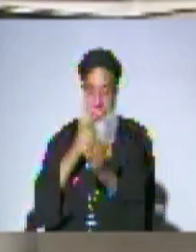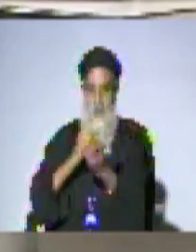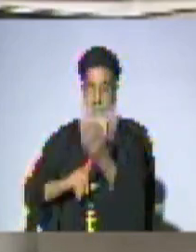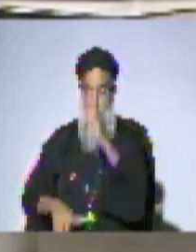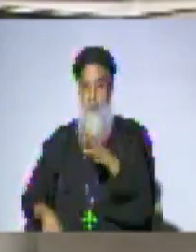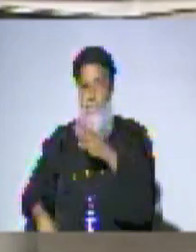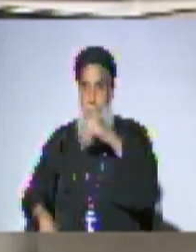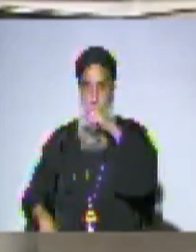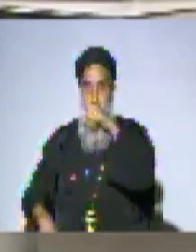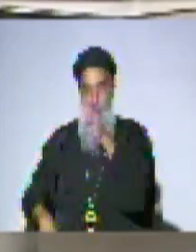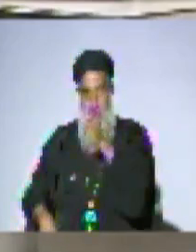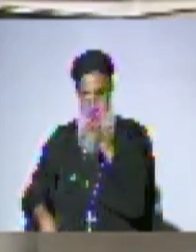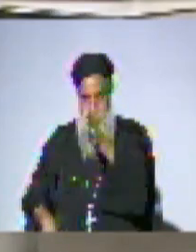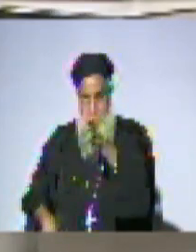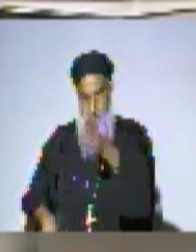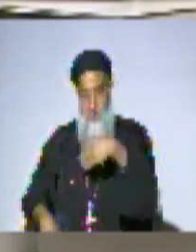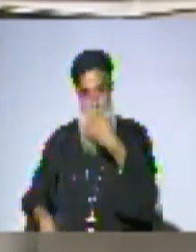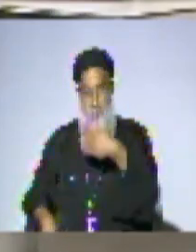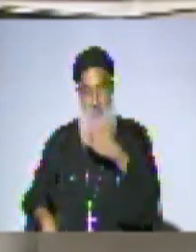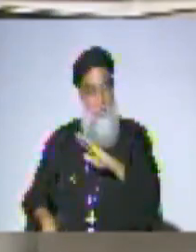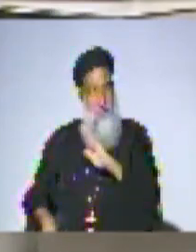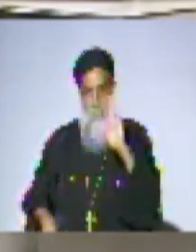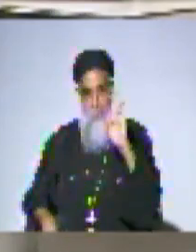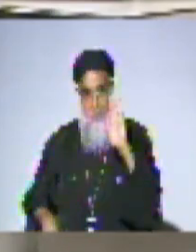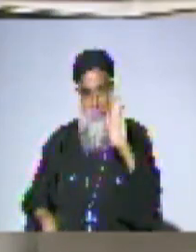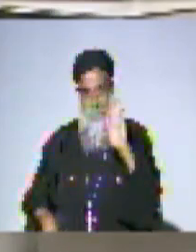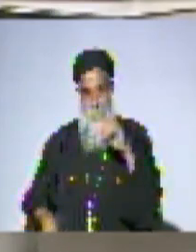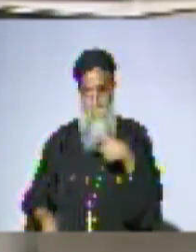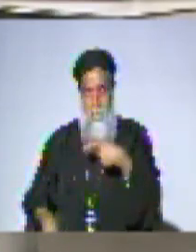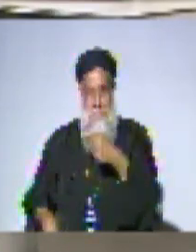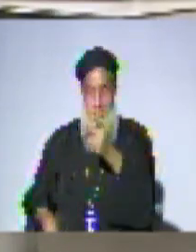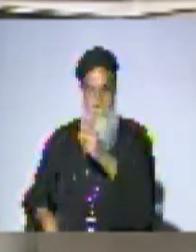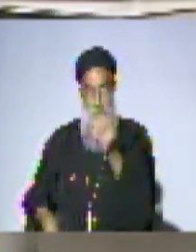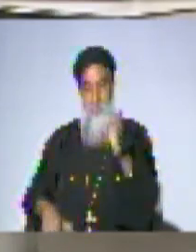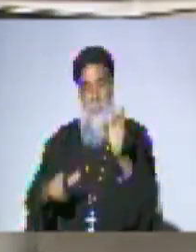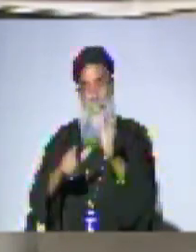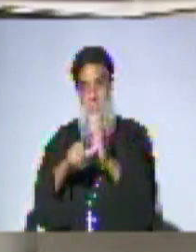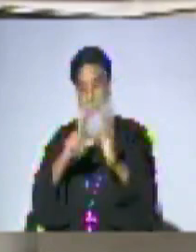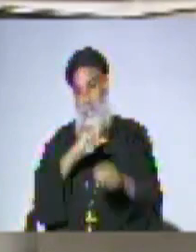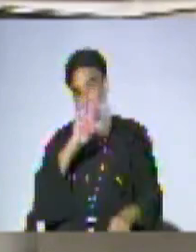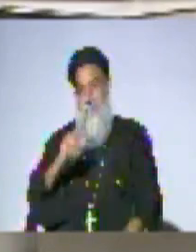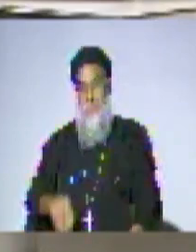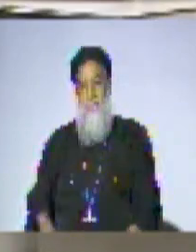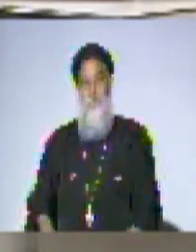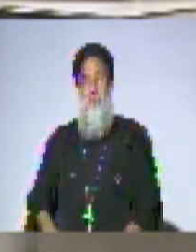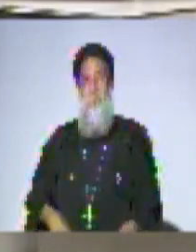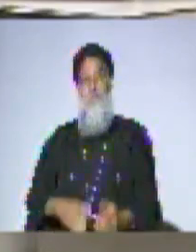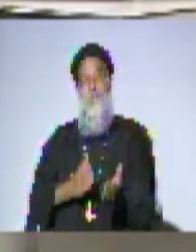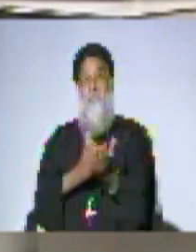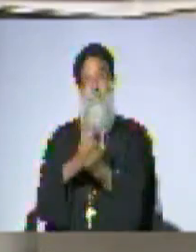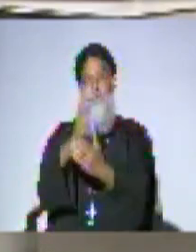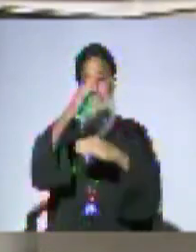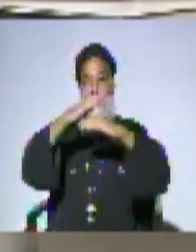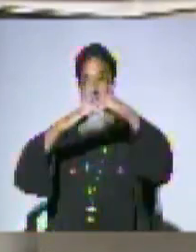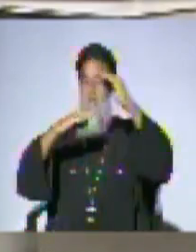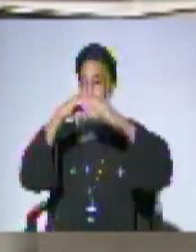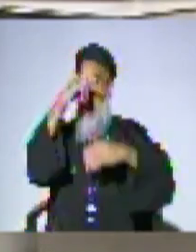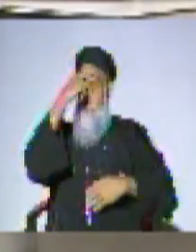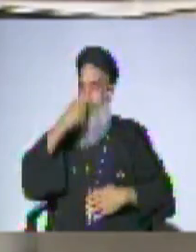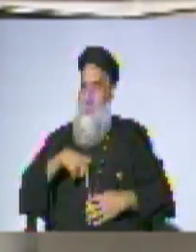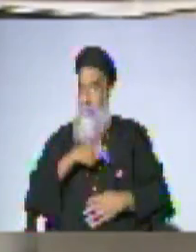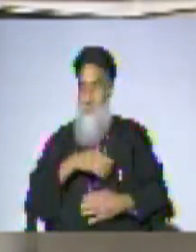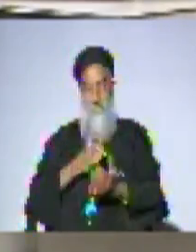ولا بيصلي صلاة وفق لإرادته الخاصة، لكن ماشي على طقس الكنيسة